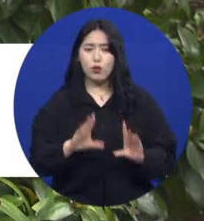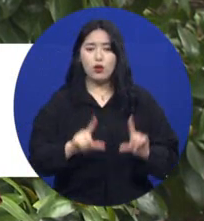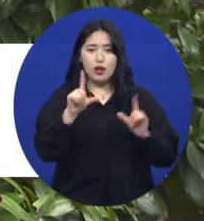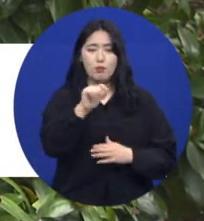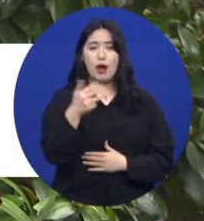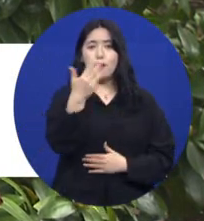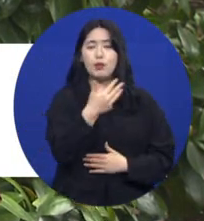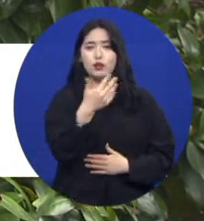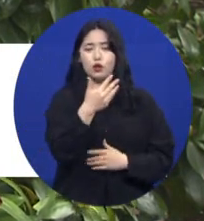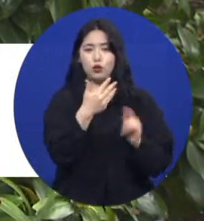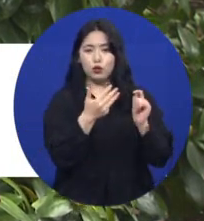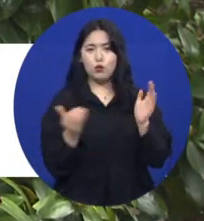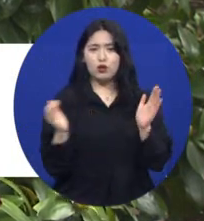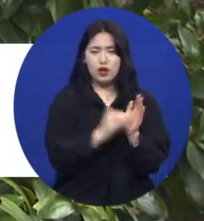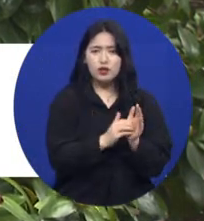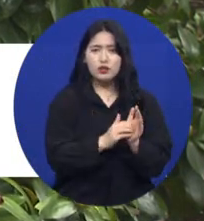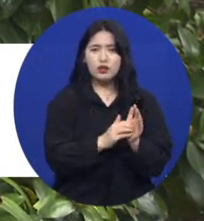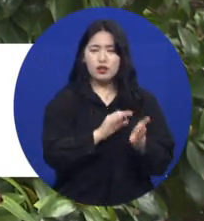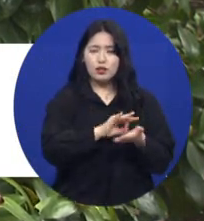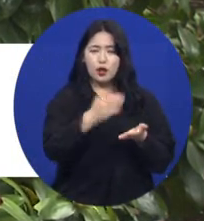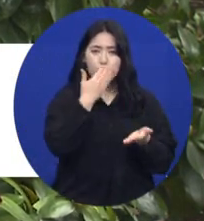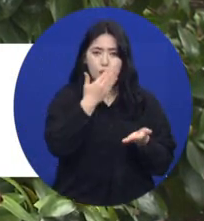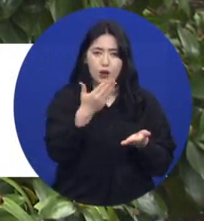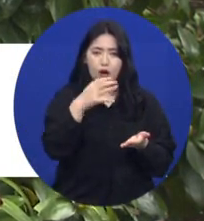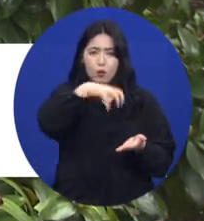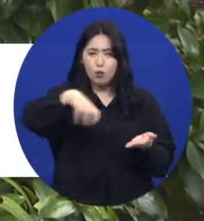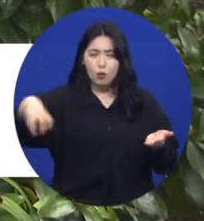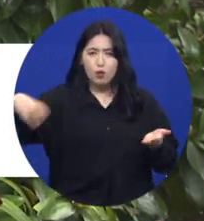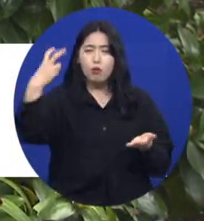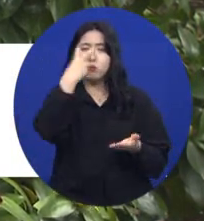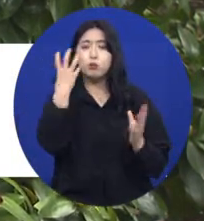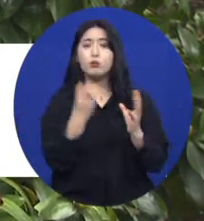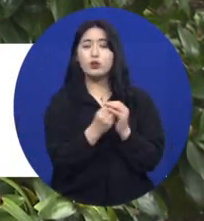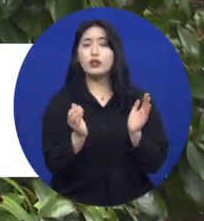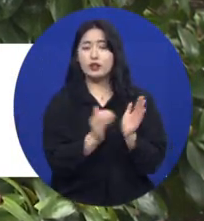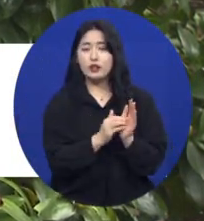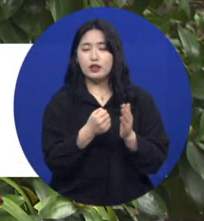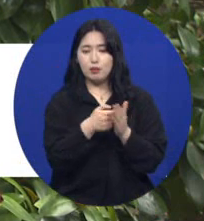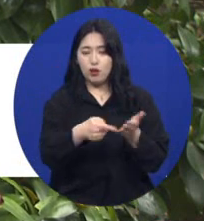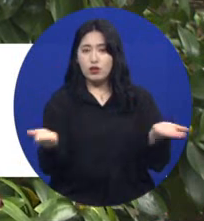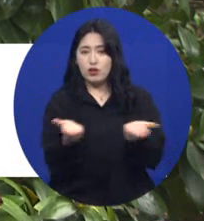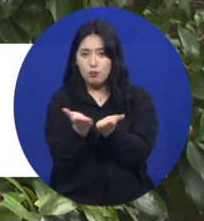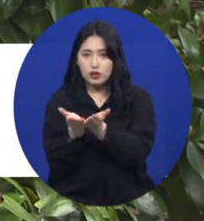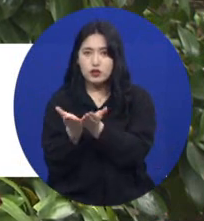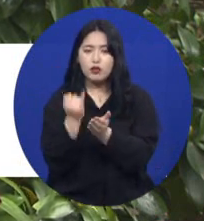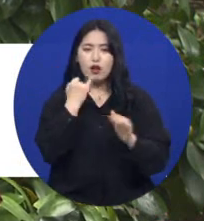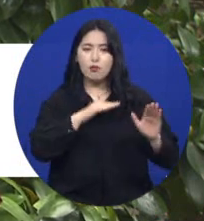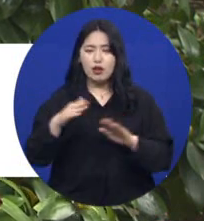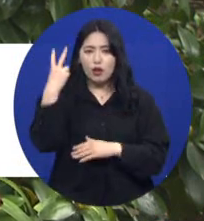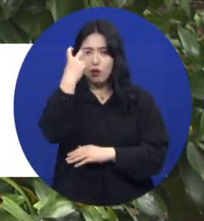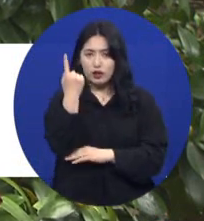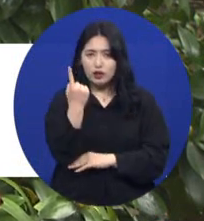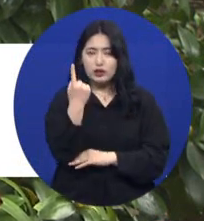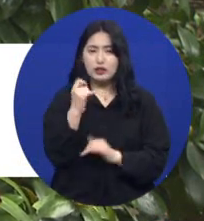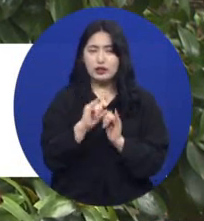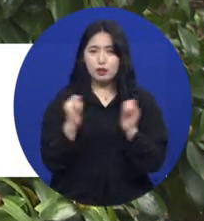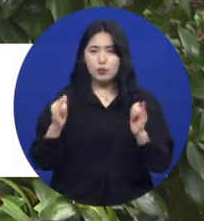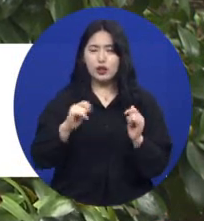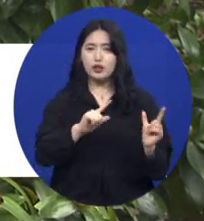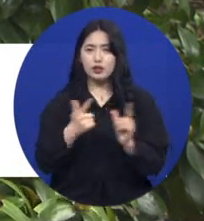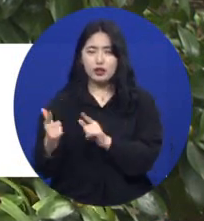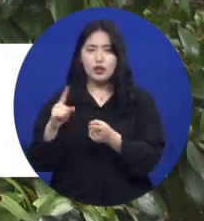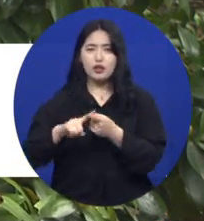수용할 수 있는 농가들이 이제 수요 조사가 완료됐습니다 거기에 맞춰서 지금 바다 환경 지킴이 들자 아 전